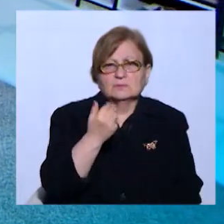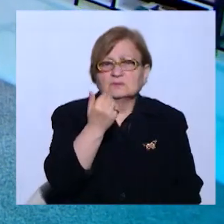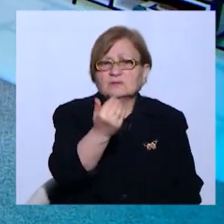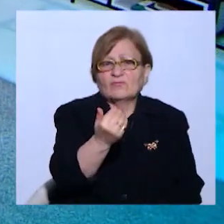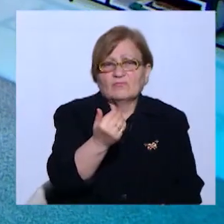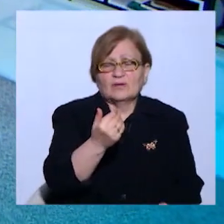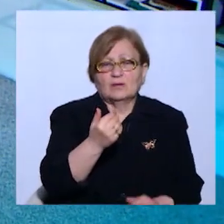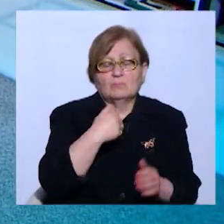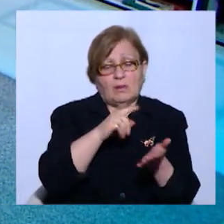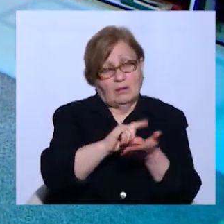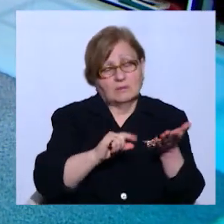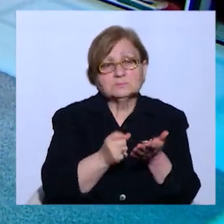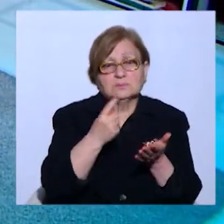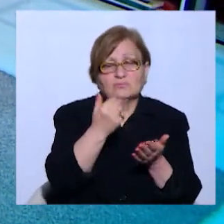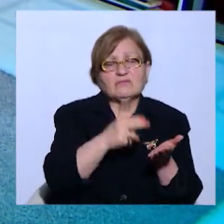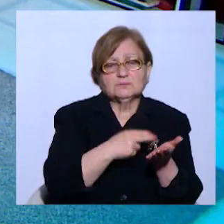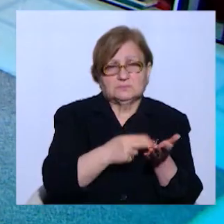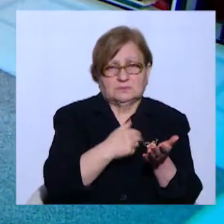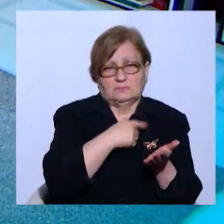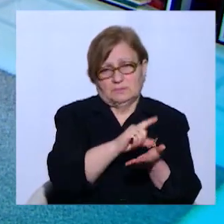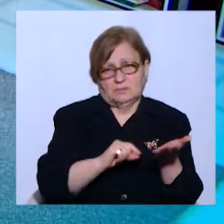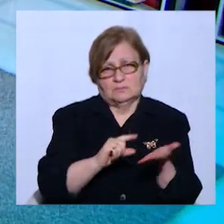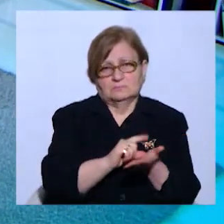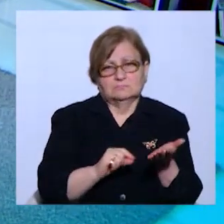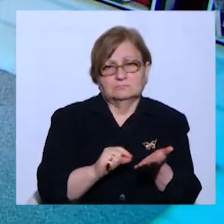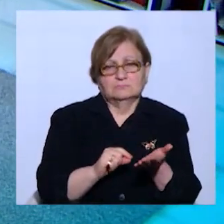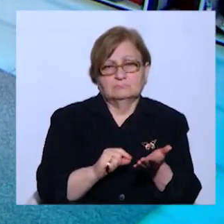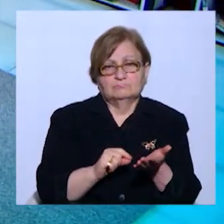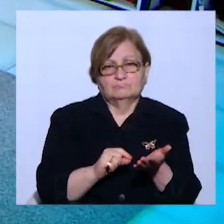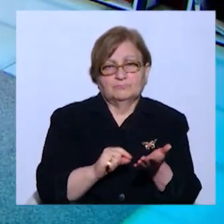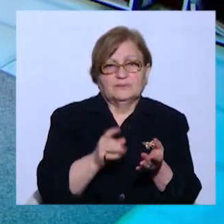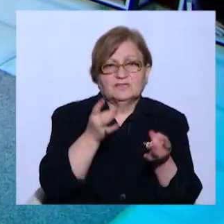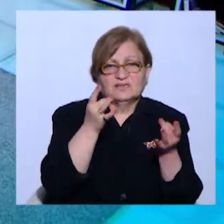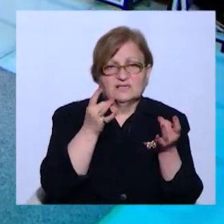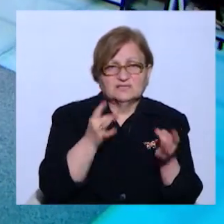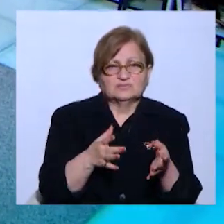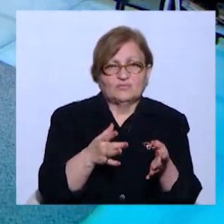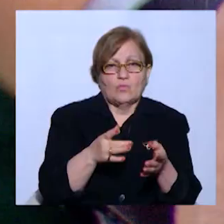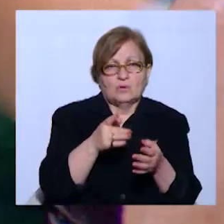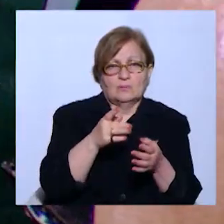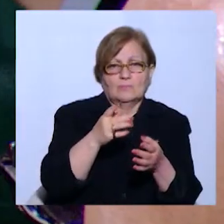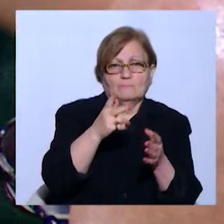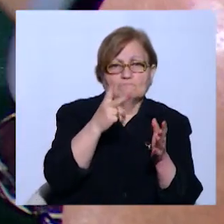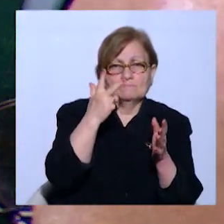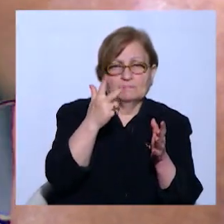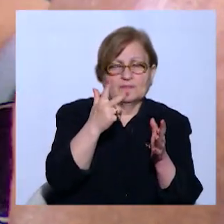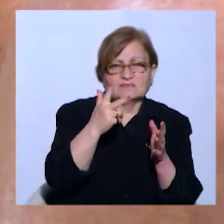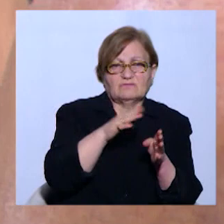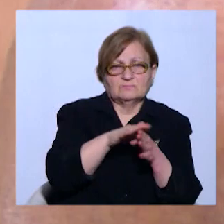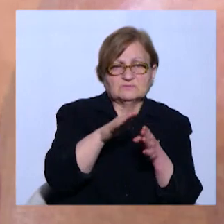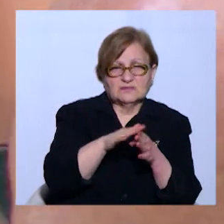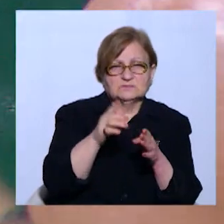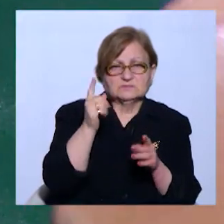თქვენი სახელმძღვანელოებიდან. დაწერეთ შერეული რიცხვის სახით 8.8 დამატებული 5